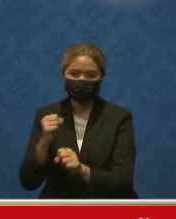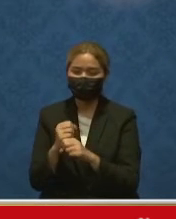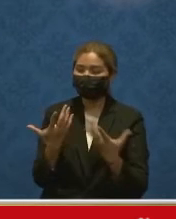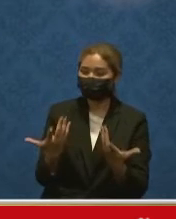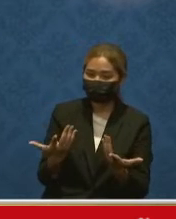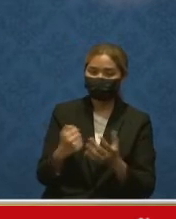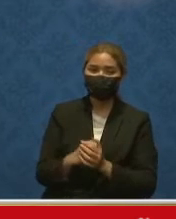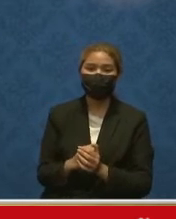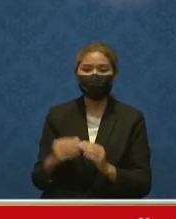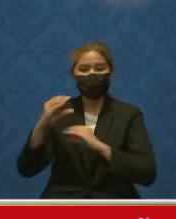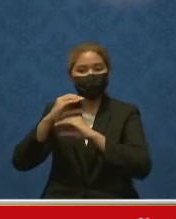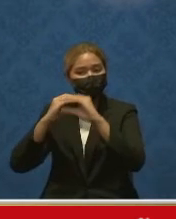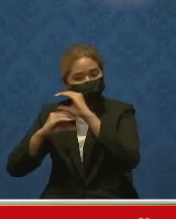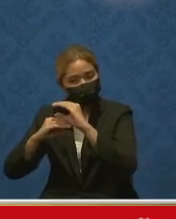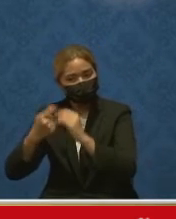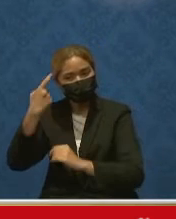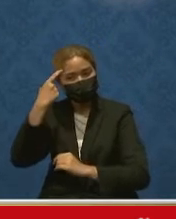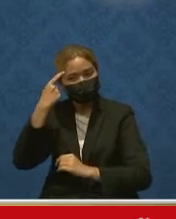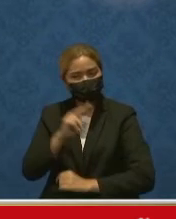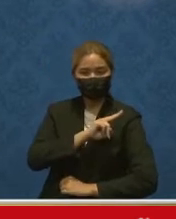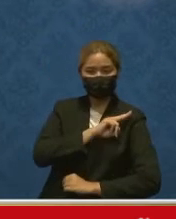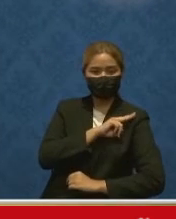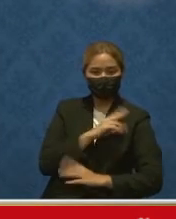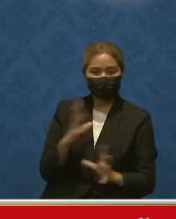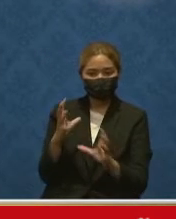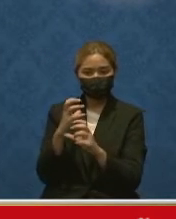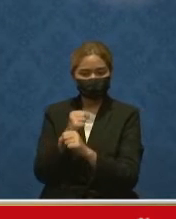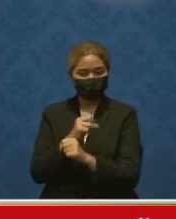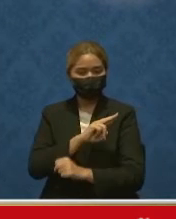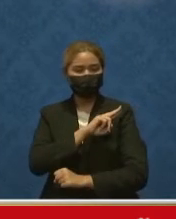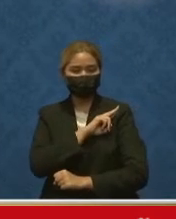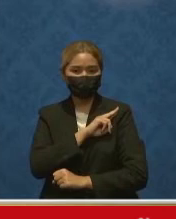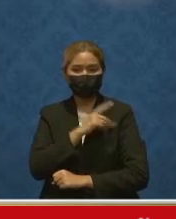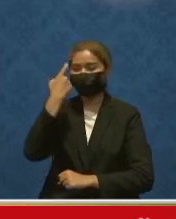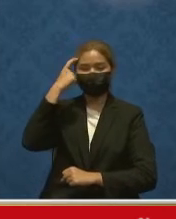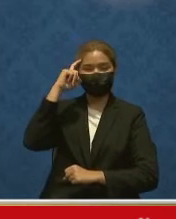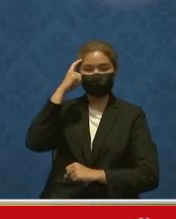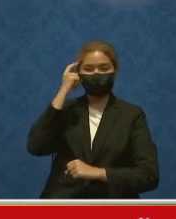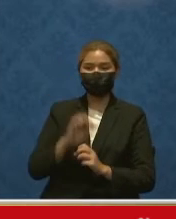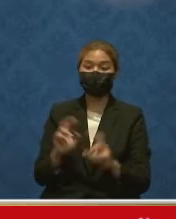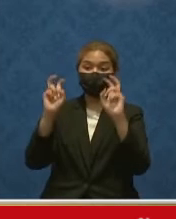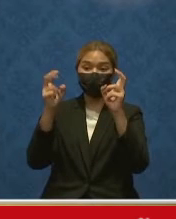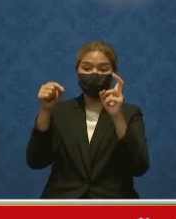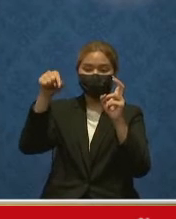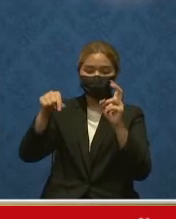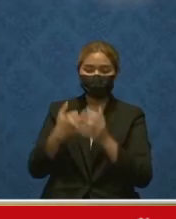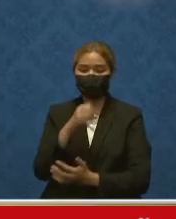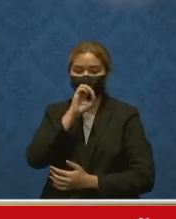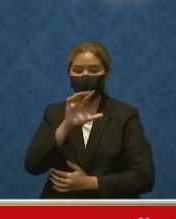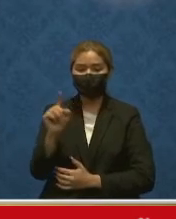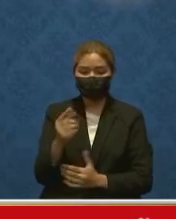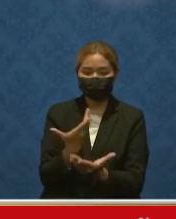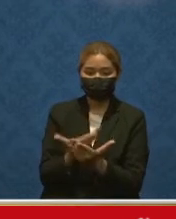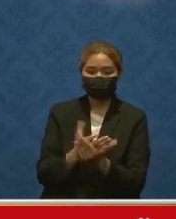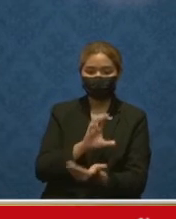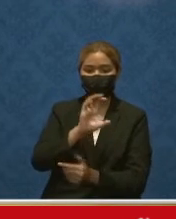หรือภัยจากการที่คิดเอาเองหรือสรุปเอาเองว่านั้นเรื่องนี้ก็ก็อยากจะบอกว่างบต่างๆที่